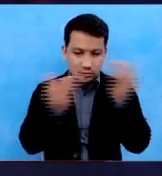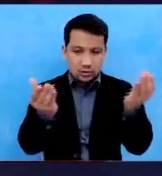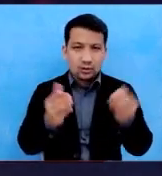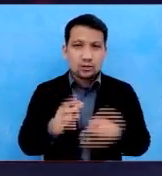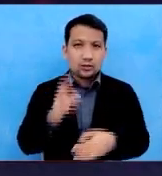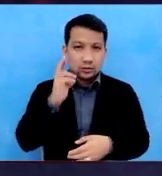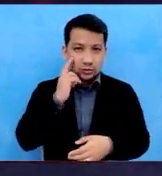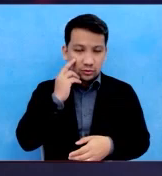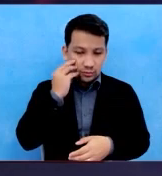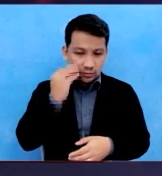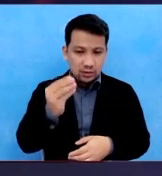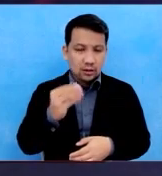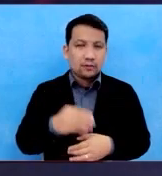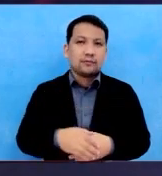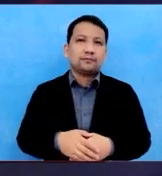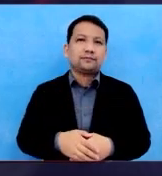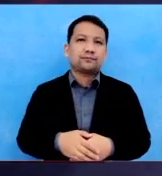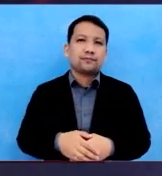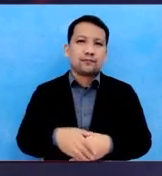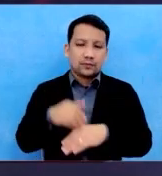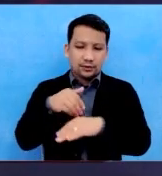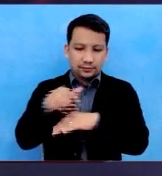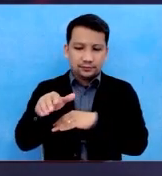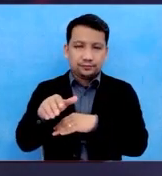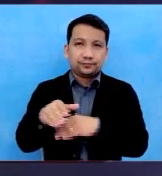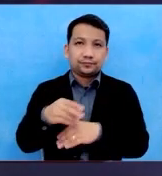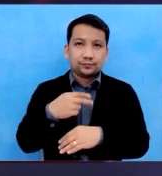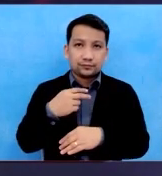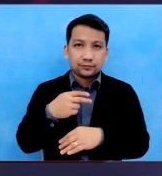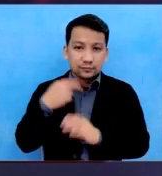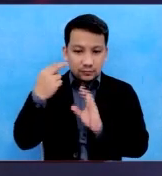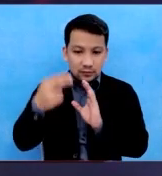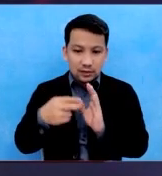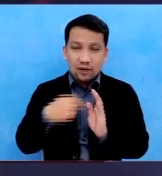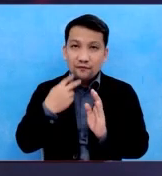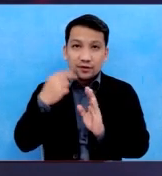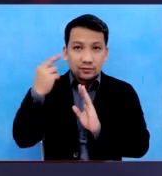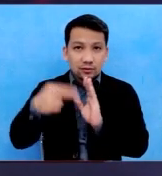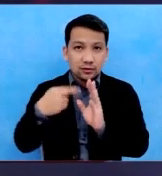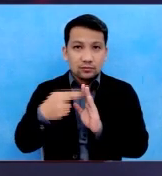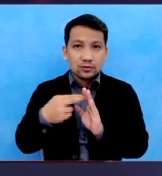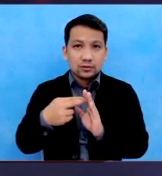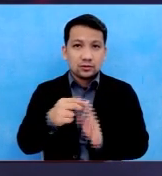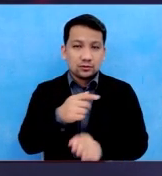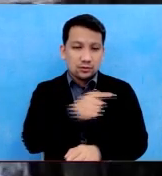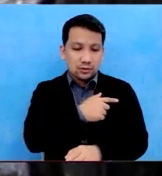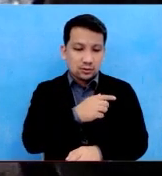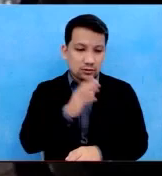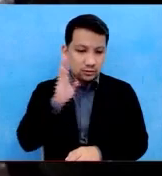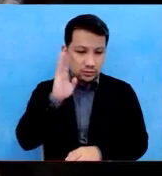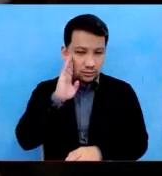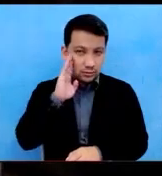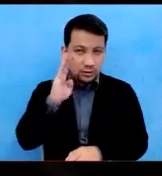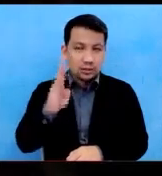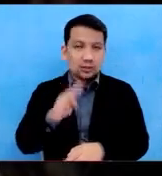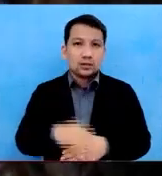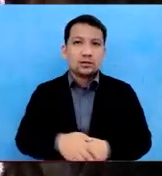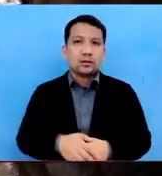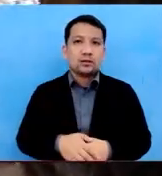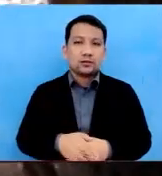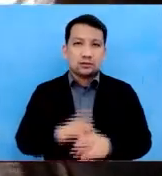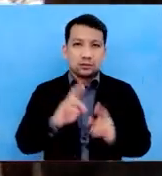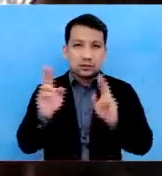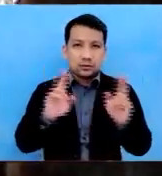Mabasa at may ipapadala raw siyang voice record di umano ni suspended Bucor Chief Gerald Bantag. Nakatakdang ibigay nila